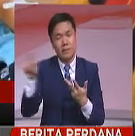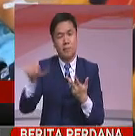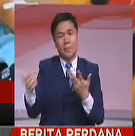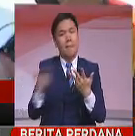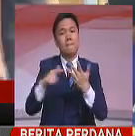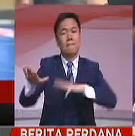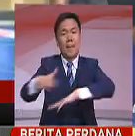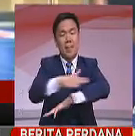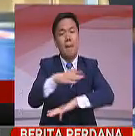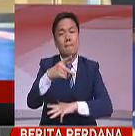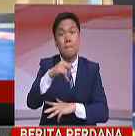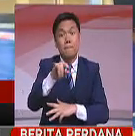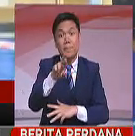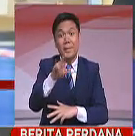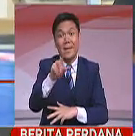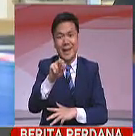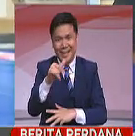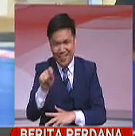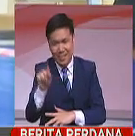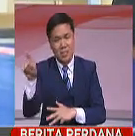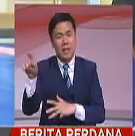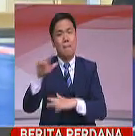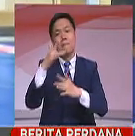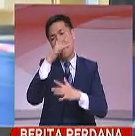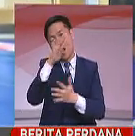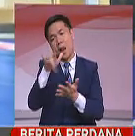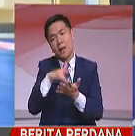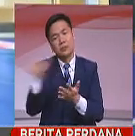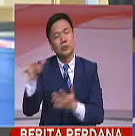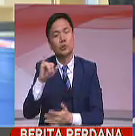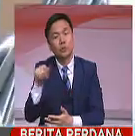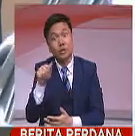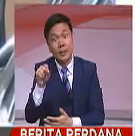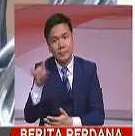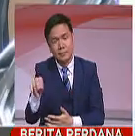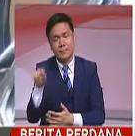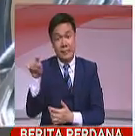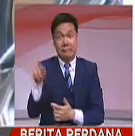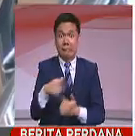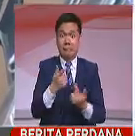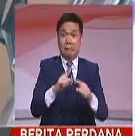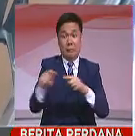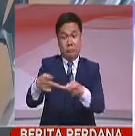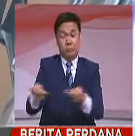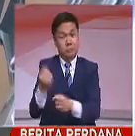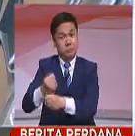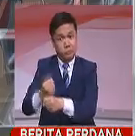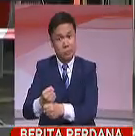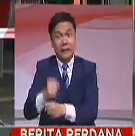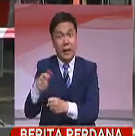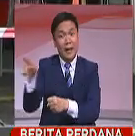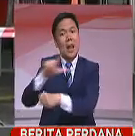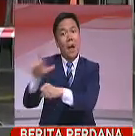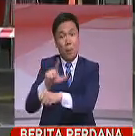pula melibatkan daerah Melaka Tengah dan Jasin. Kluster Jalan Muhammad Saleh berhubung kluster tempat kerja melibatkan wilayah